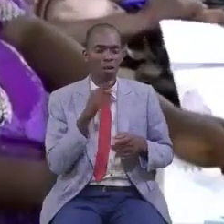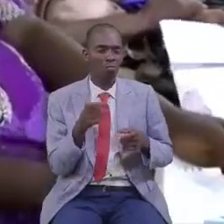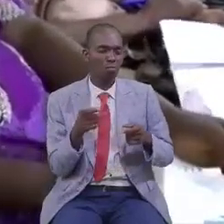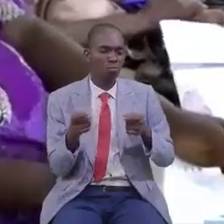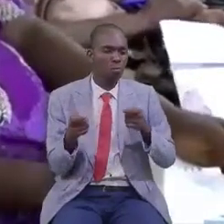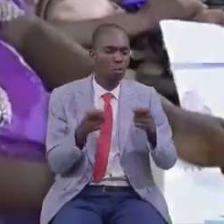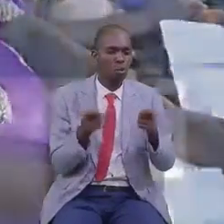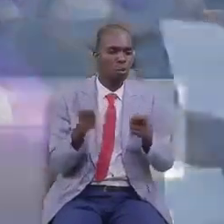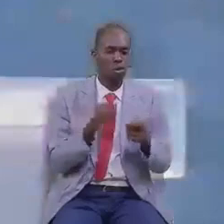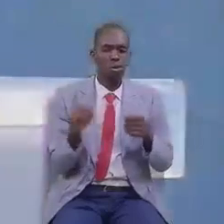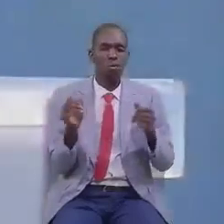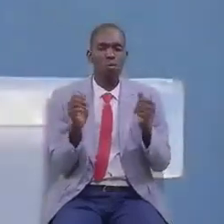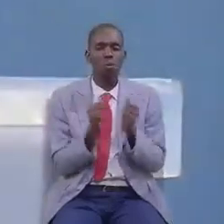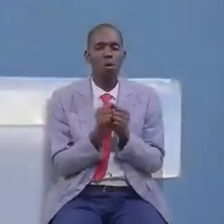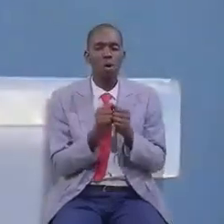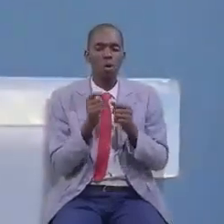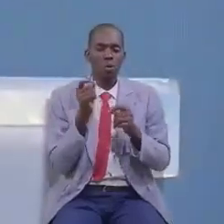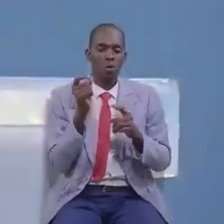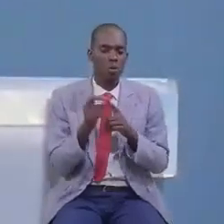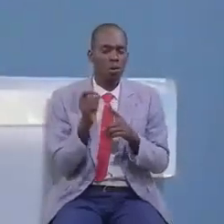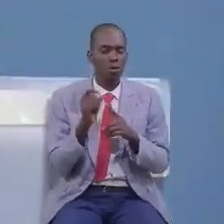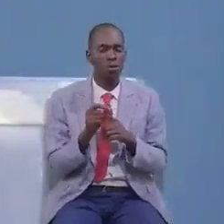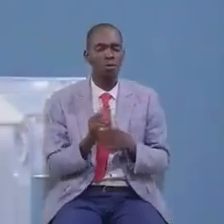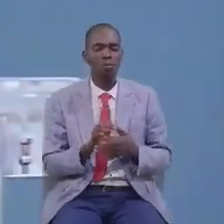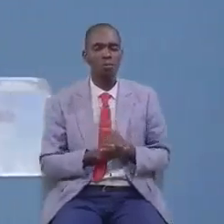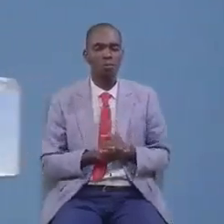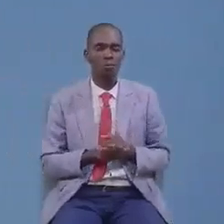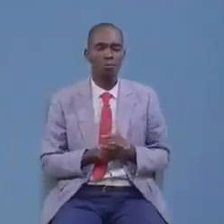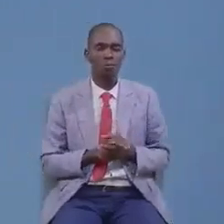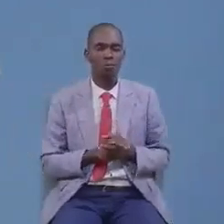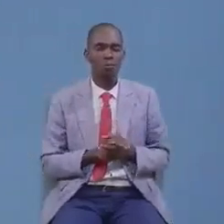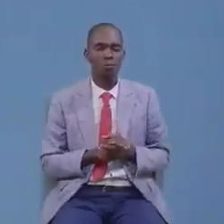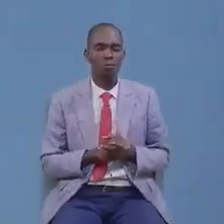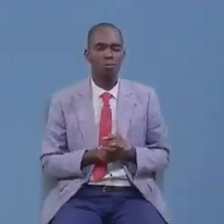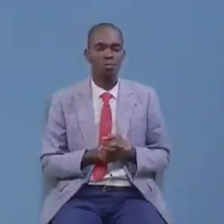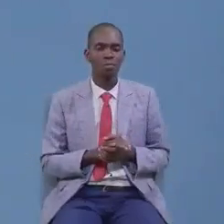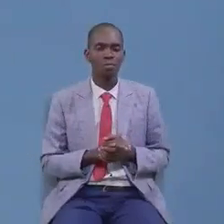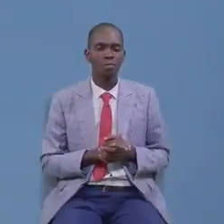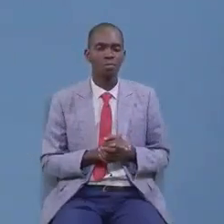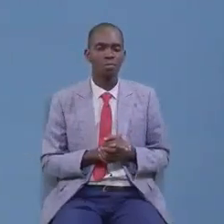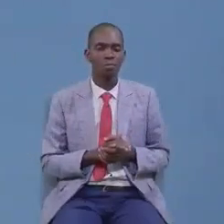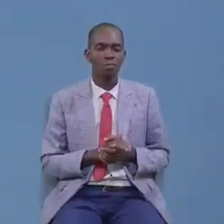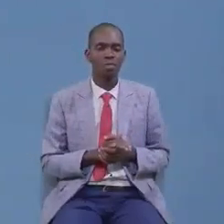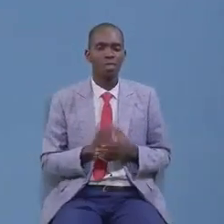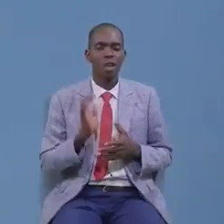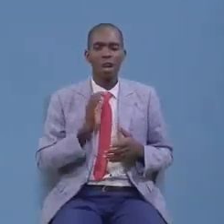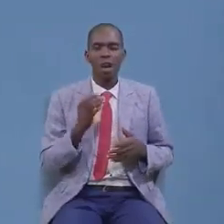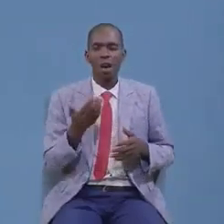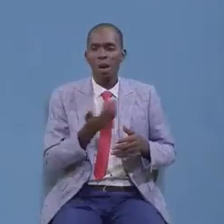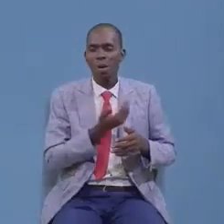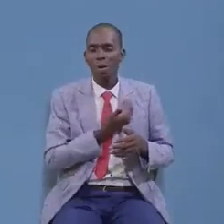వేస్ వర్డ్స్. వారు మాట్లాడేటప్పుడు ఏ విధమైన ఇబ్బందికరమైన పరిస్థితులు రాకుండా వాక్కులు సిద్ధం